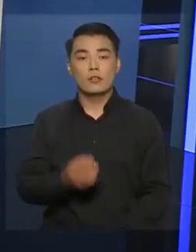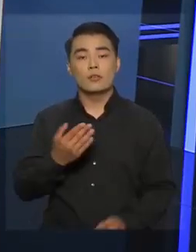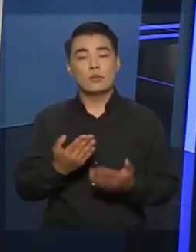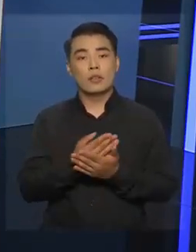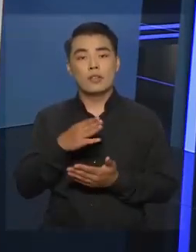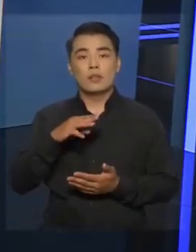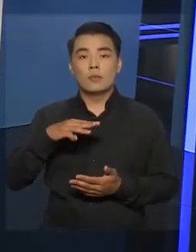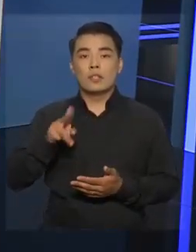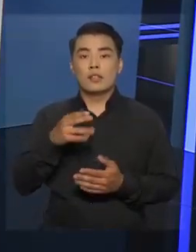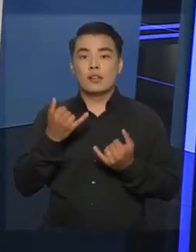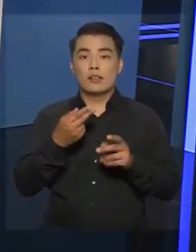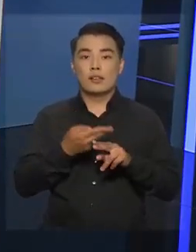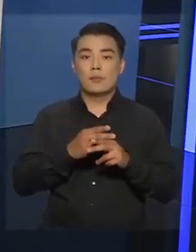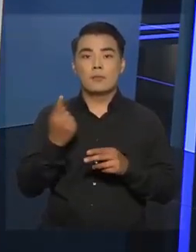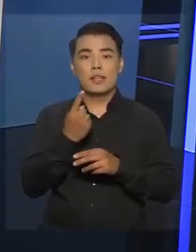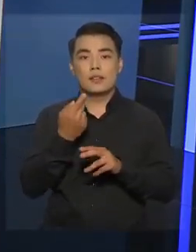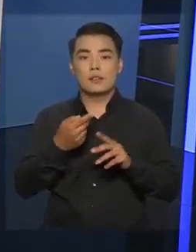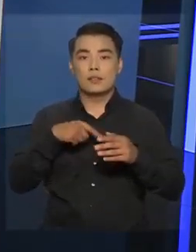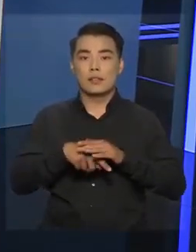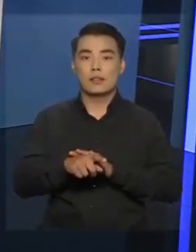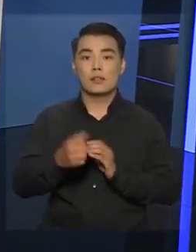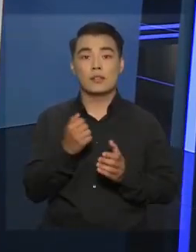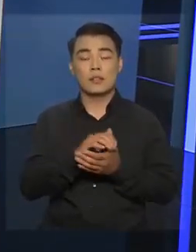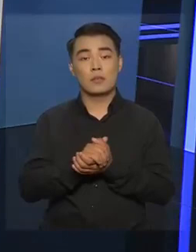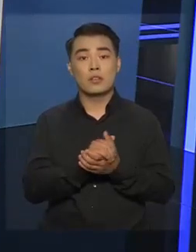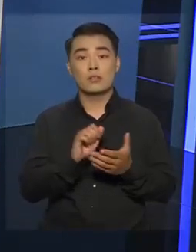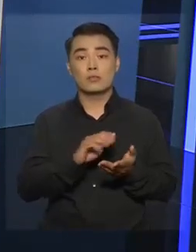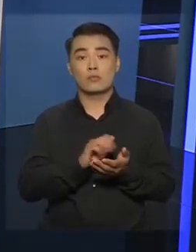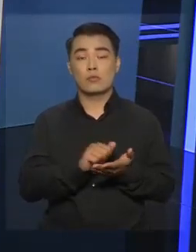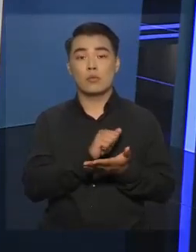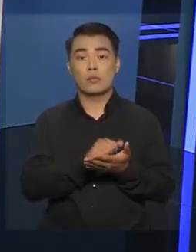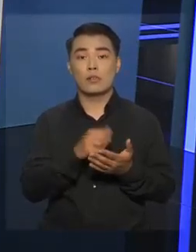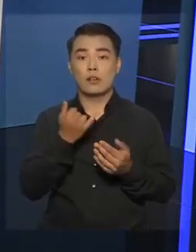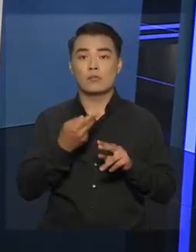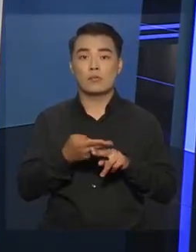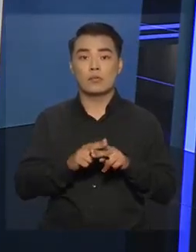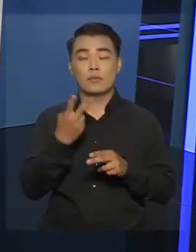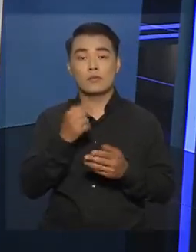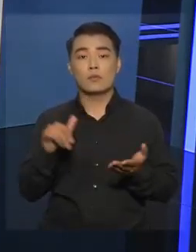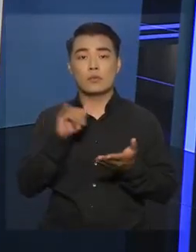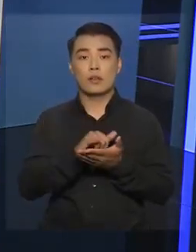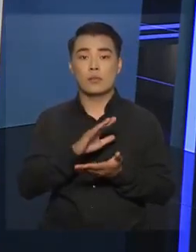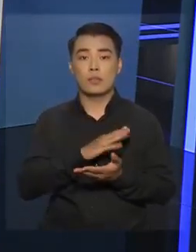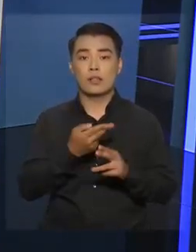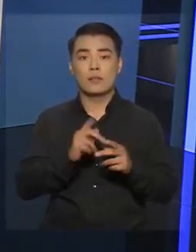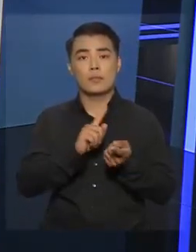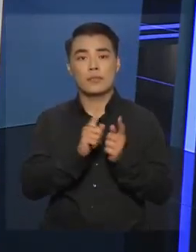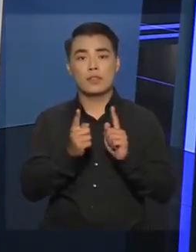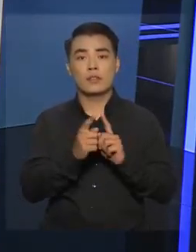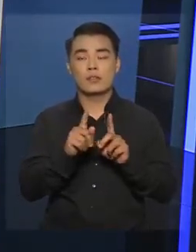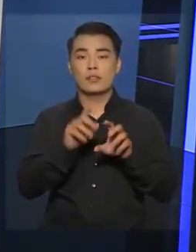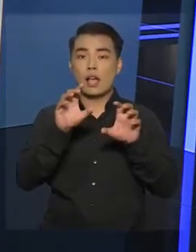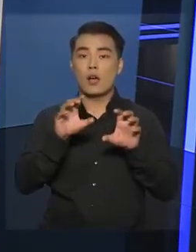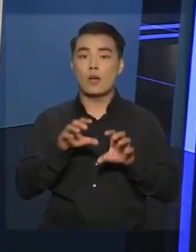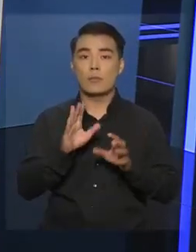Жалғастырамыз. Тамада аумағындағы тұңғыш әлеуметтік бір тұтас құжат екі күннен кейін күшіне енеді. Бұл өзгертілген әлеуметтік кодекс.